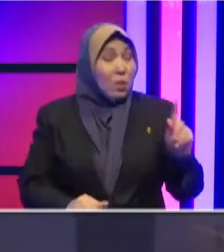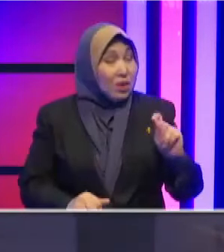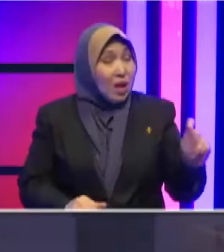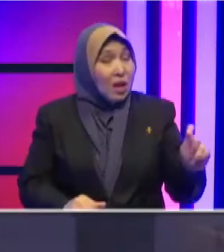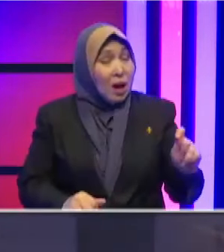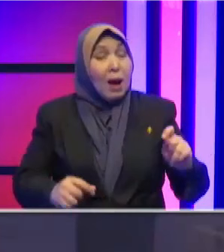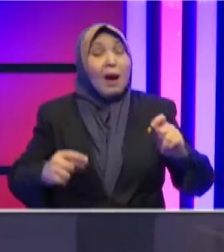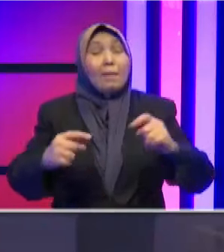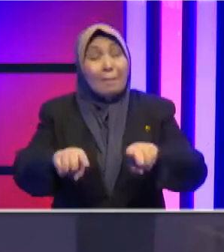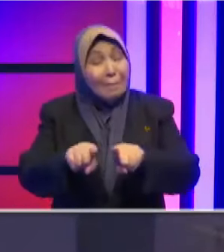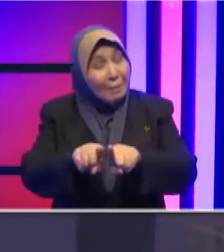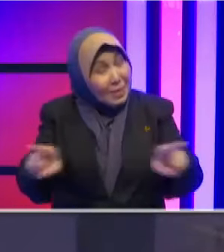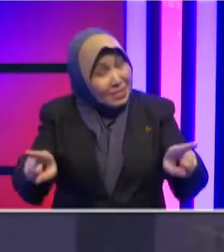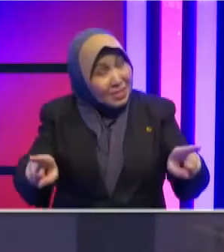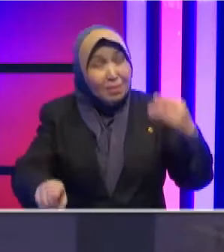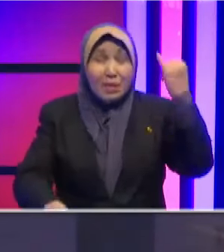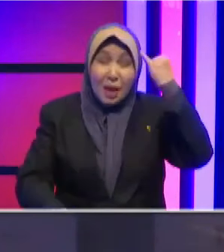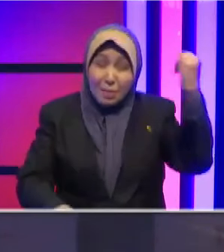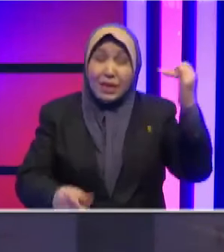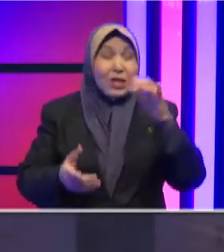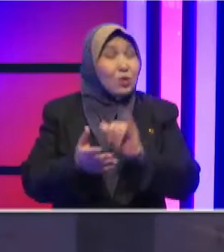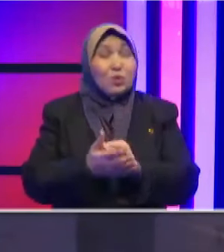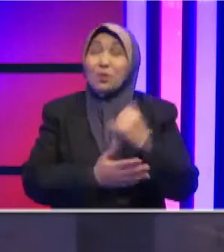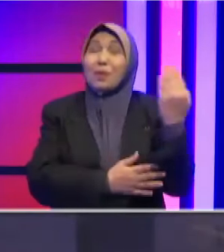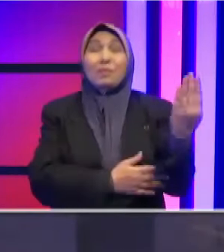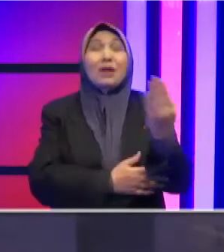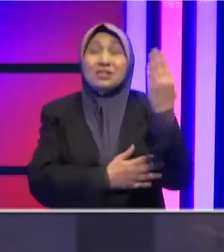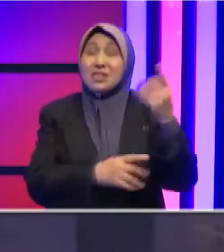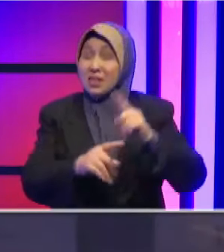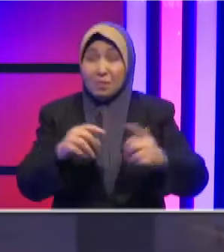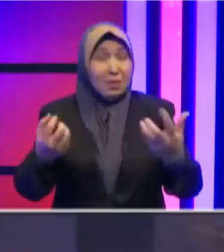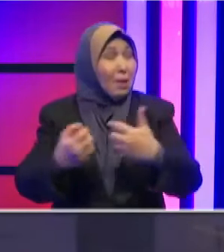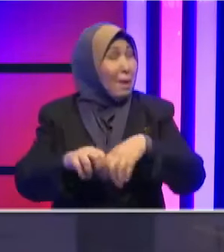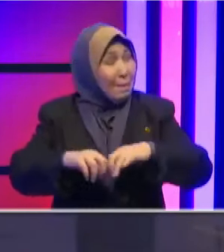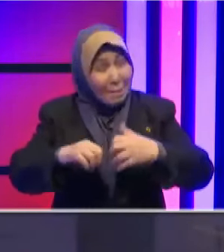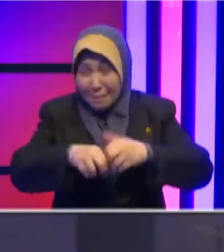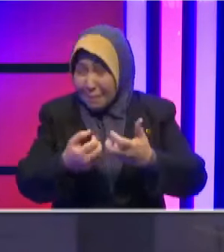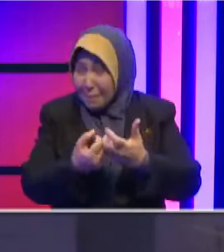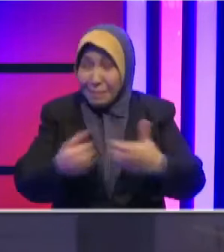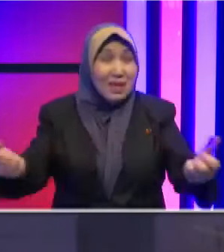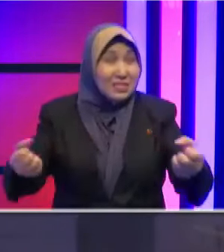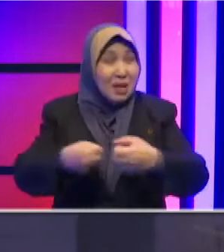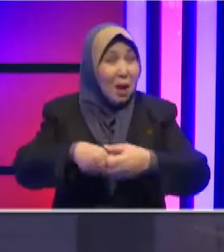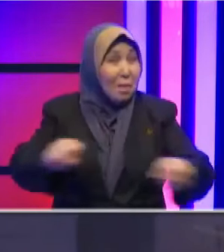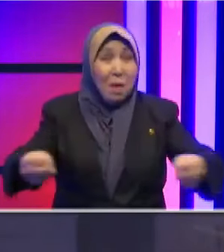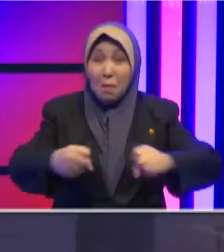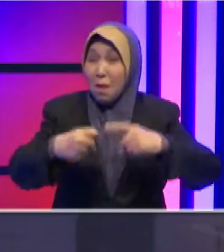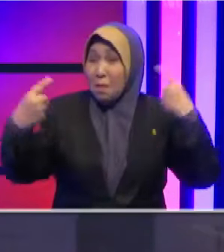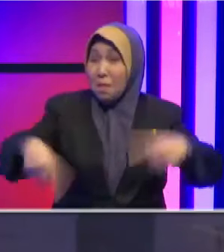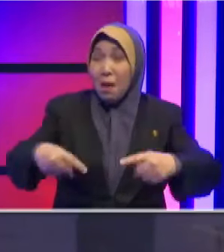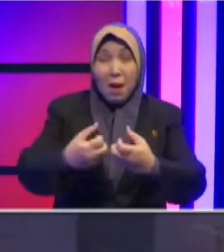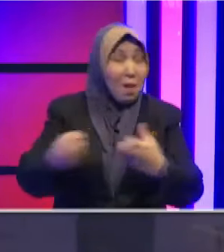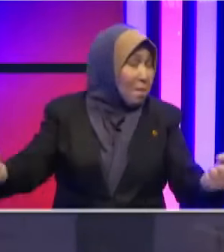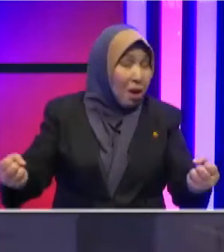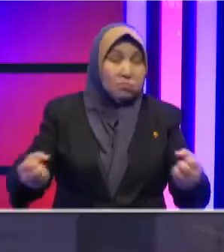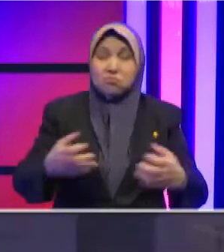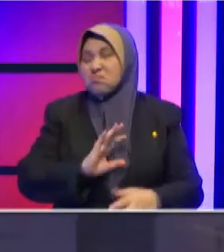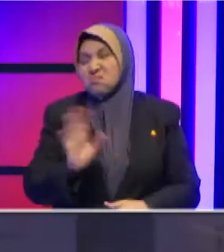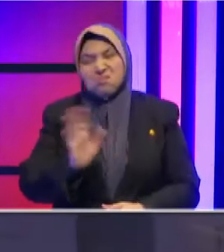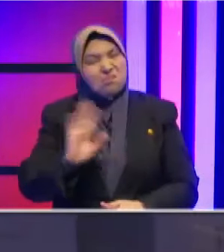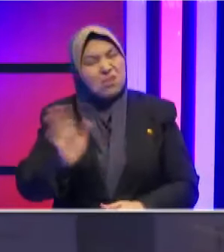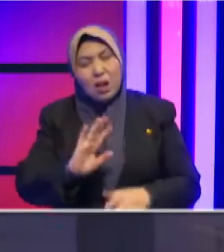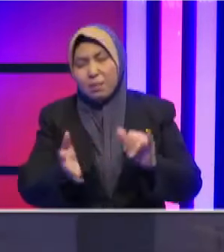prosesi pendapat perkara biasa namun perpecahan itu tidak diinginkan oleh Allah subhanahu wa ta'ala